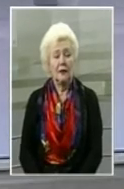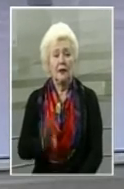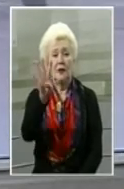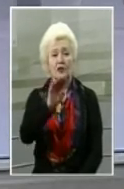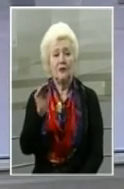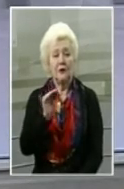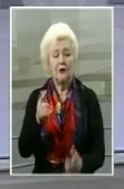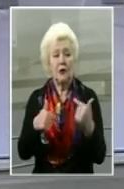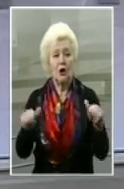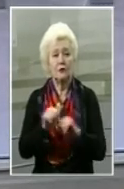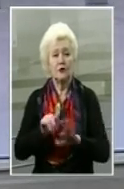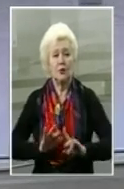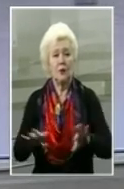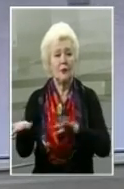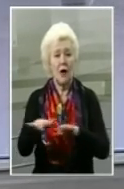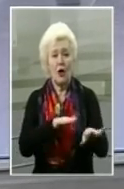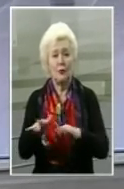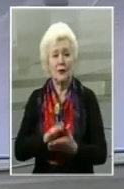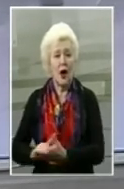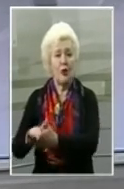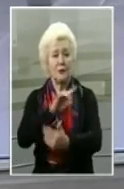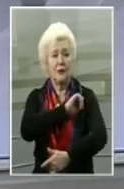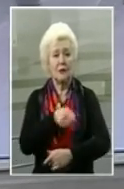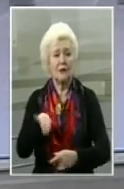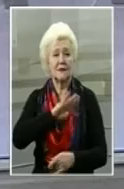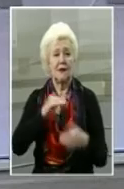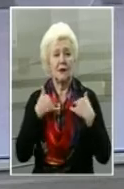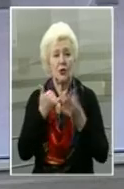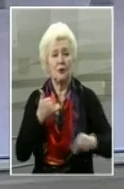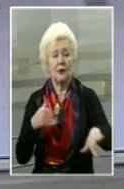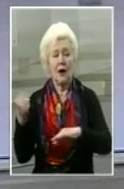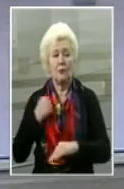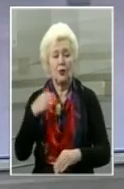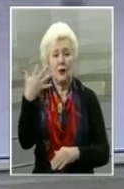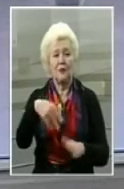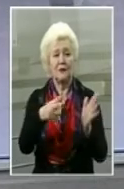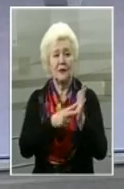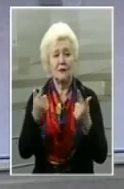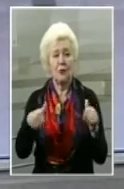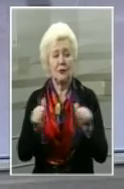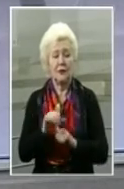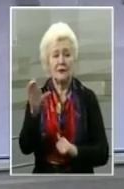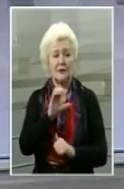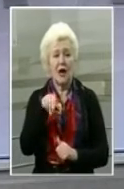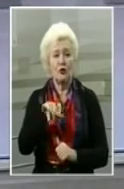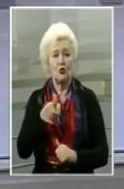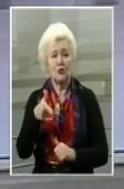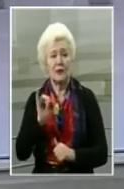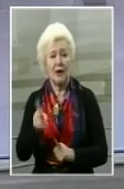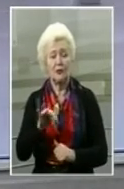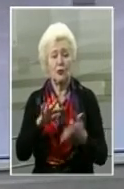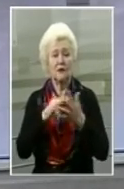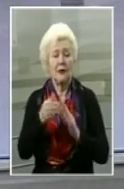4 лютого в зоні проведення операції об'єднаних сил загинув наш земляк, боєць 57-ї бригади Сергій Гузенко із